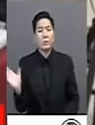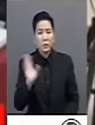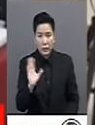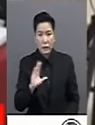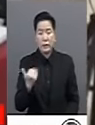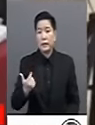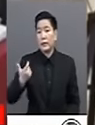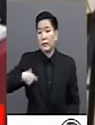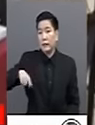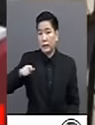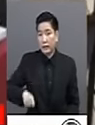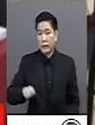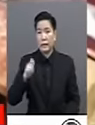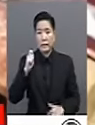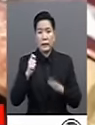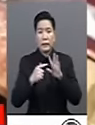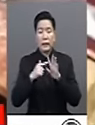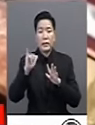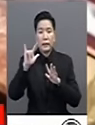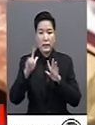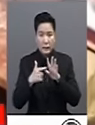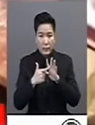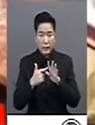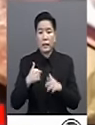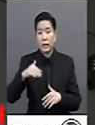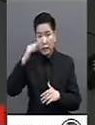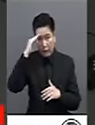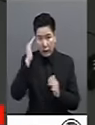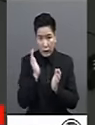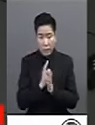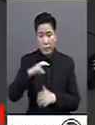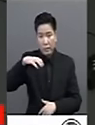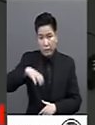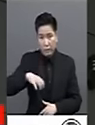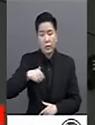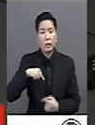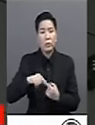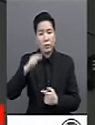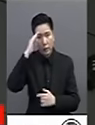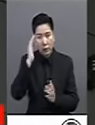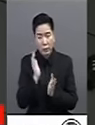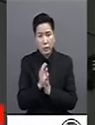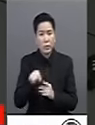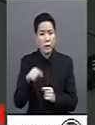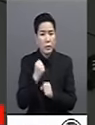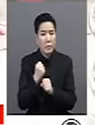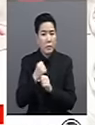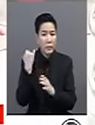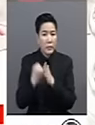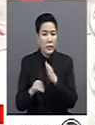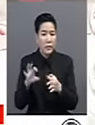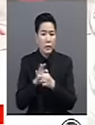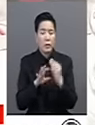ที่ศาลอาญาถนนรัชดาภิเษกนะคะร้อยตำรวจเอกชลิตมณีพราวพนักงานสอบสวนกองบังคับการปราบปรามการกระทำ